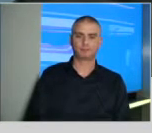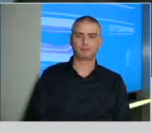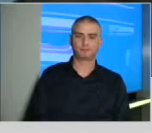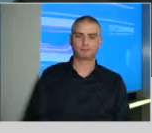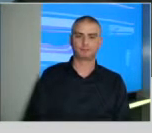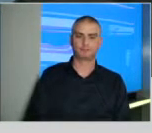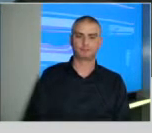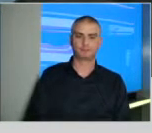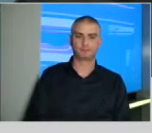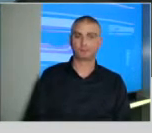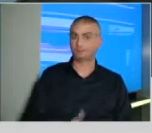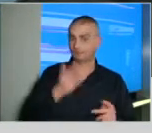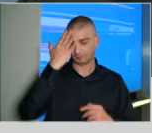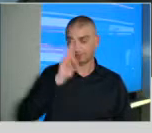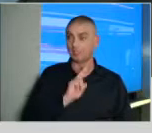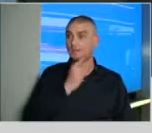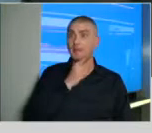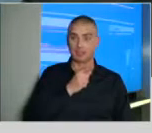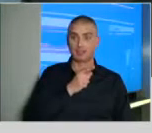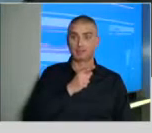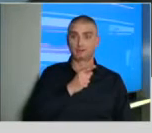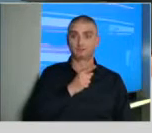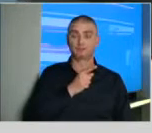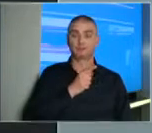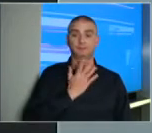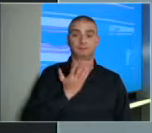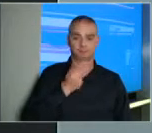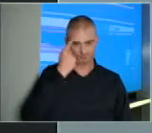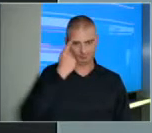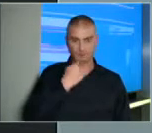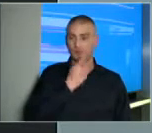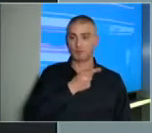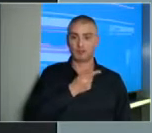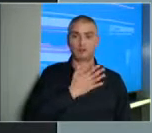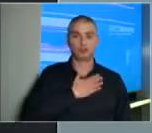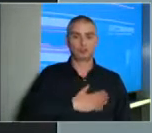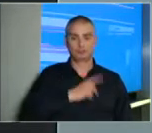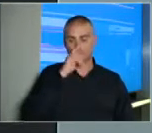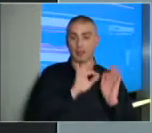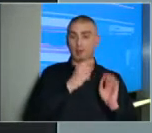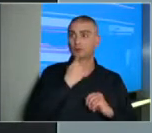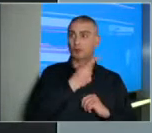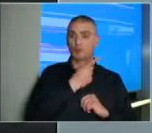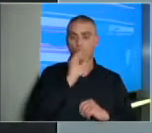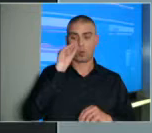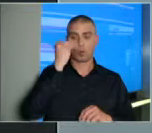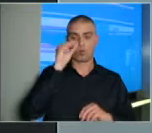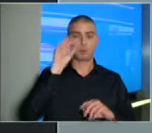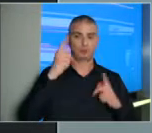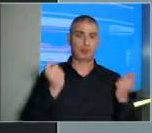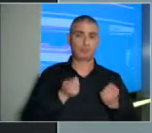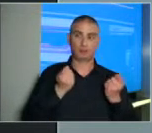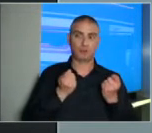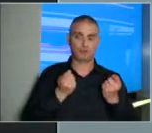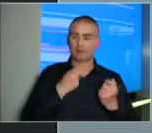אני חושב שאי אפשר להתעלם, בני גנץ... אתה יודע, אומרים עליו, כשרוצים להכפיש אותו, אומרים הוא בובה של פרסומאים,